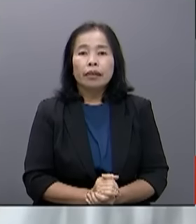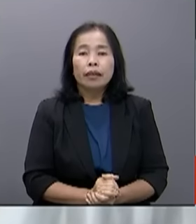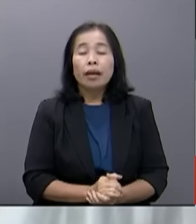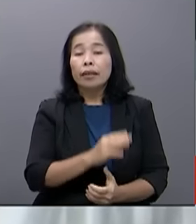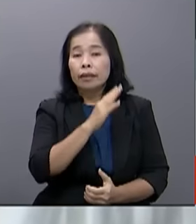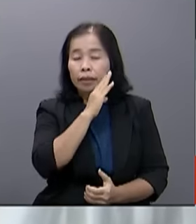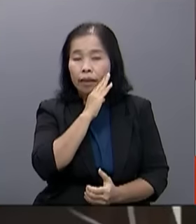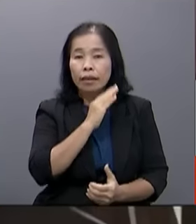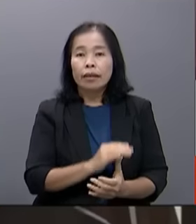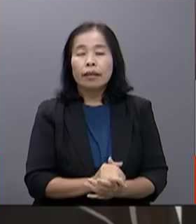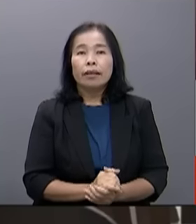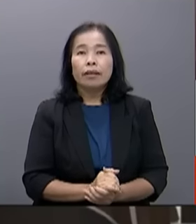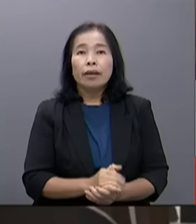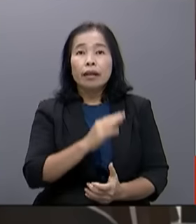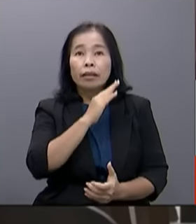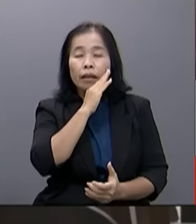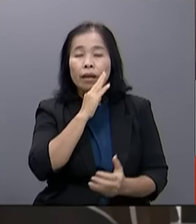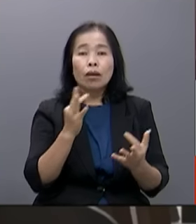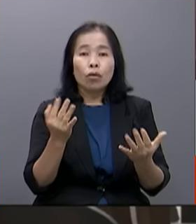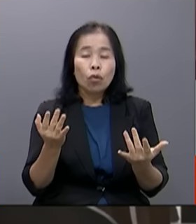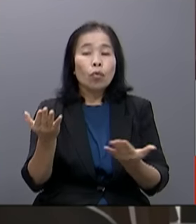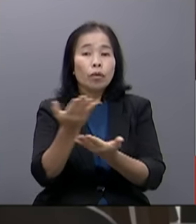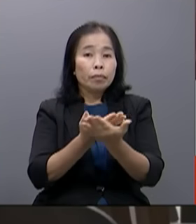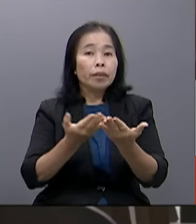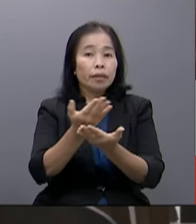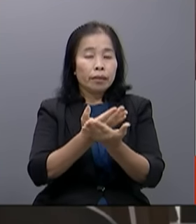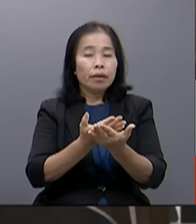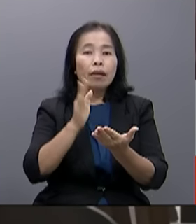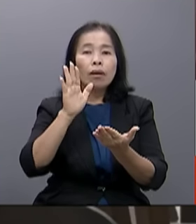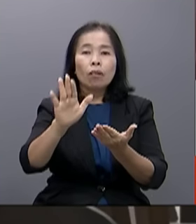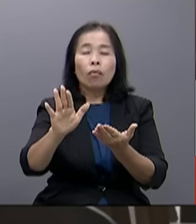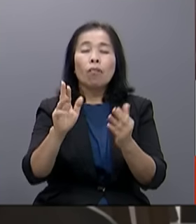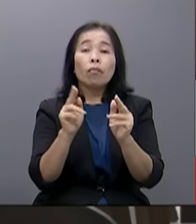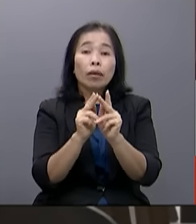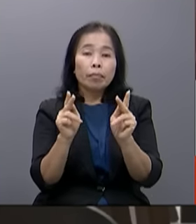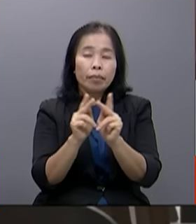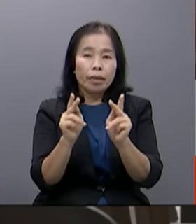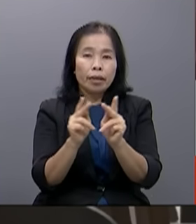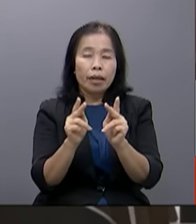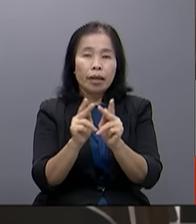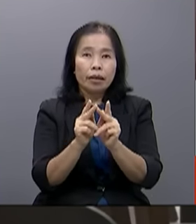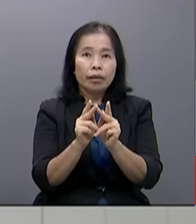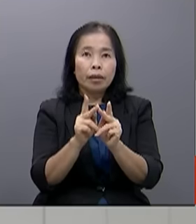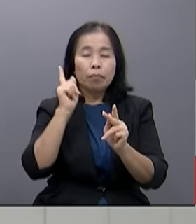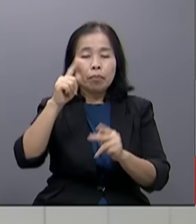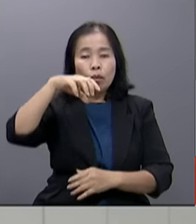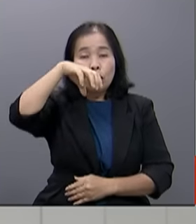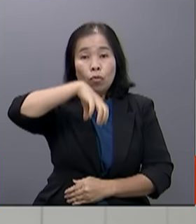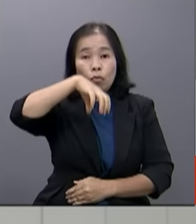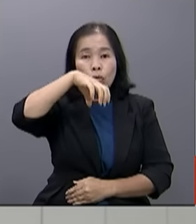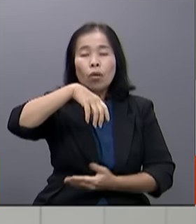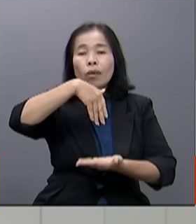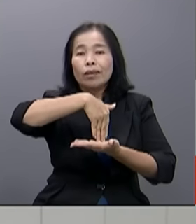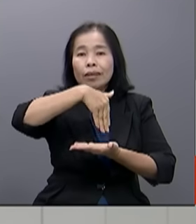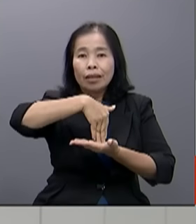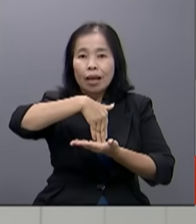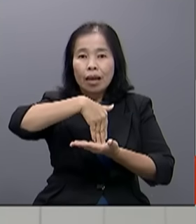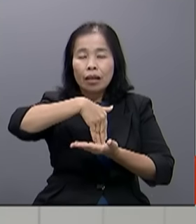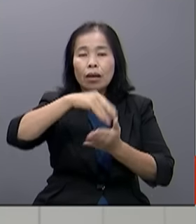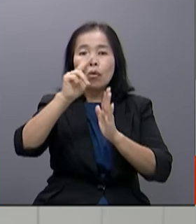ว่ารอผลการพิจารณาของคณะกรรมการพิทักษ์ระบบกระทำซึ่งเป็นองค์กรกลางที่กฎหมายให้อำนาจใน